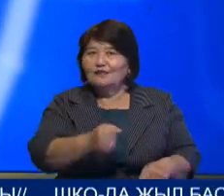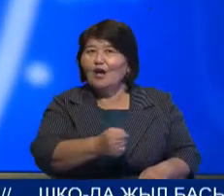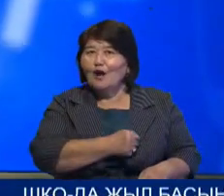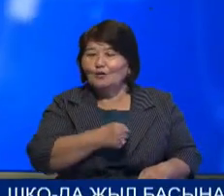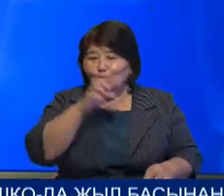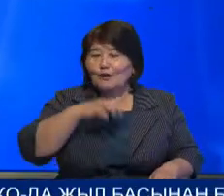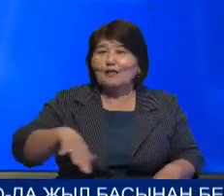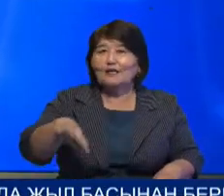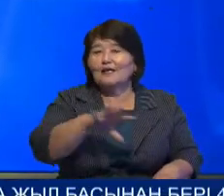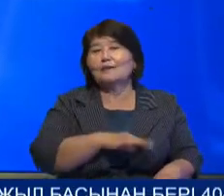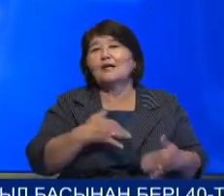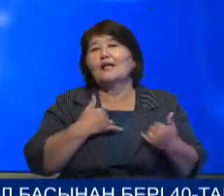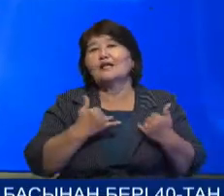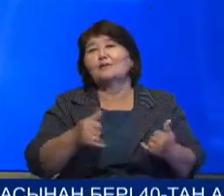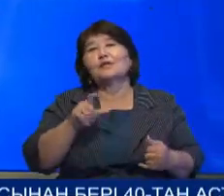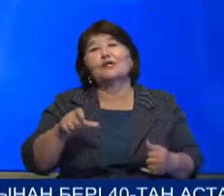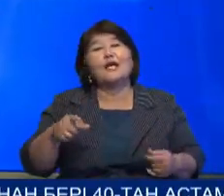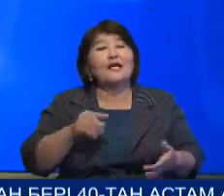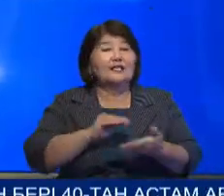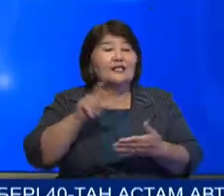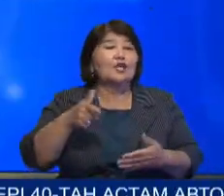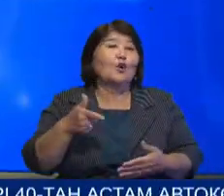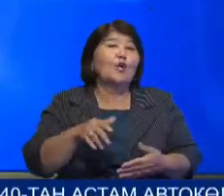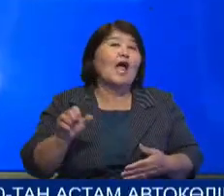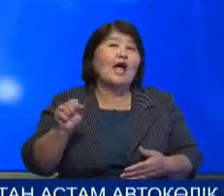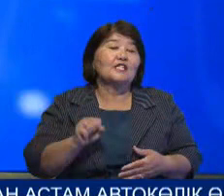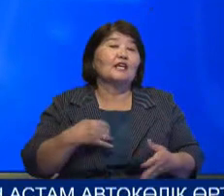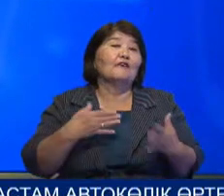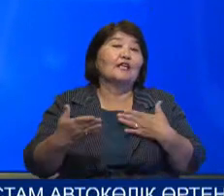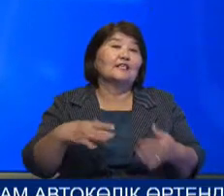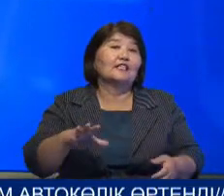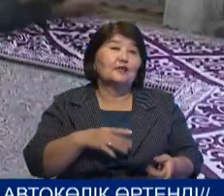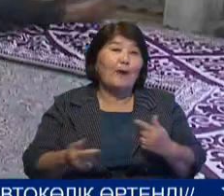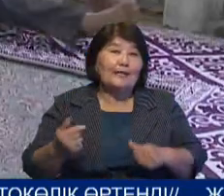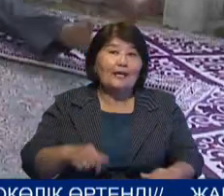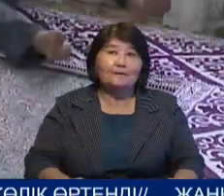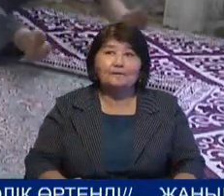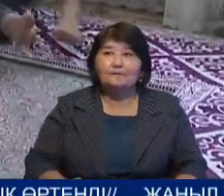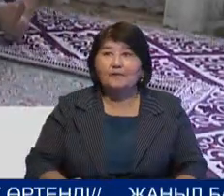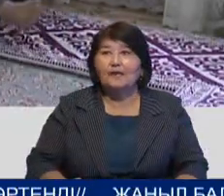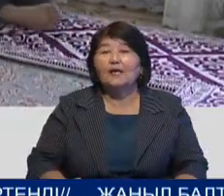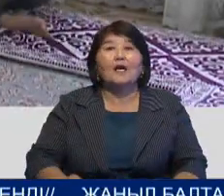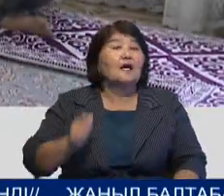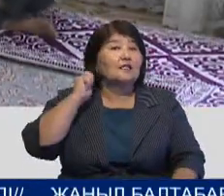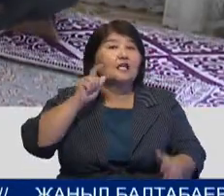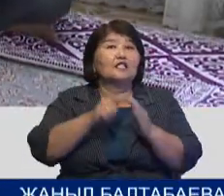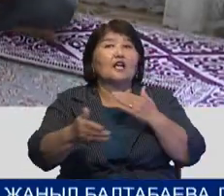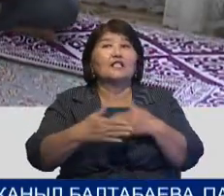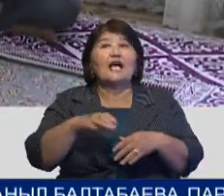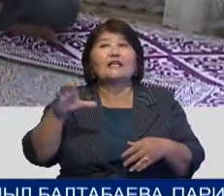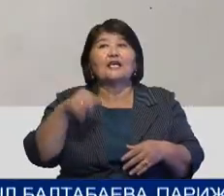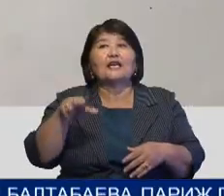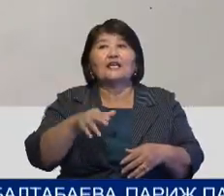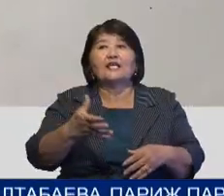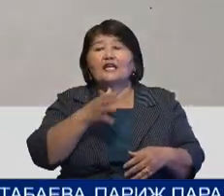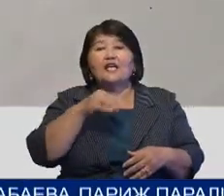деп еміреніп тұратын жандармен тілшіміз Гүлай Ашекова тілдесіп қайтты. Жасы 70-ке таяған Саид Ақсақал